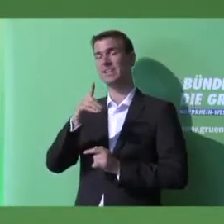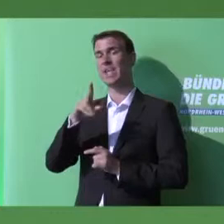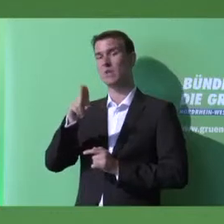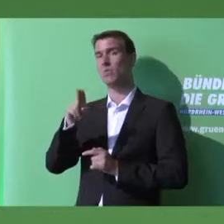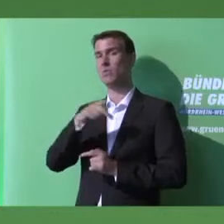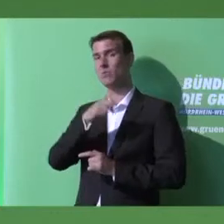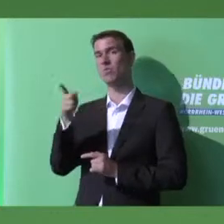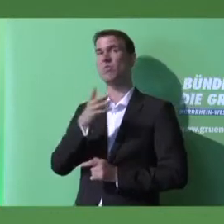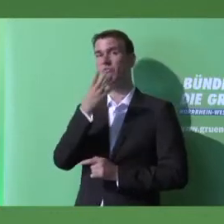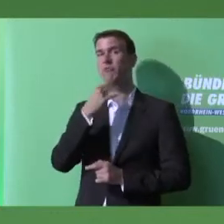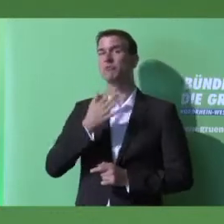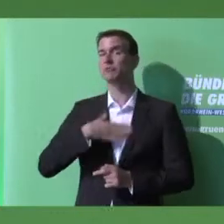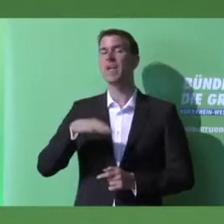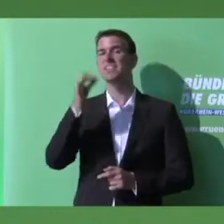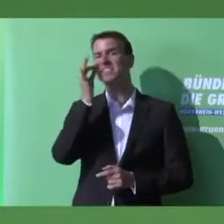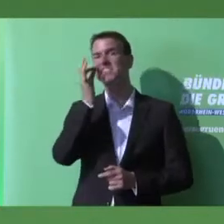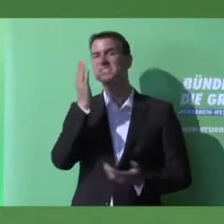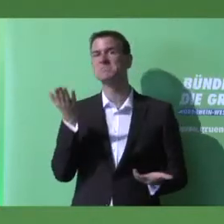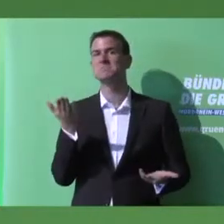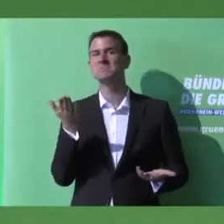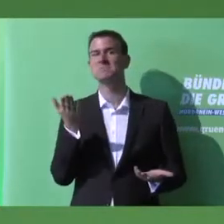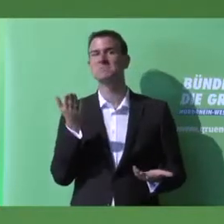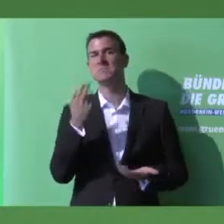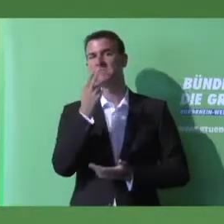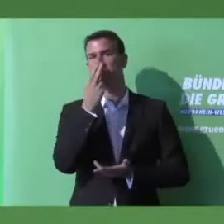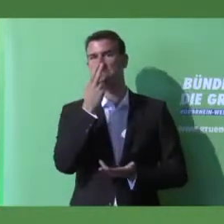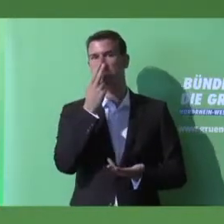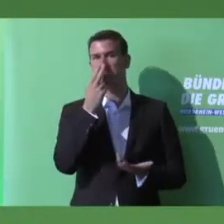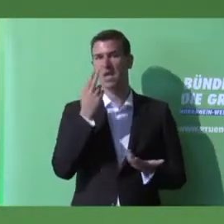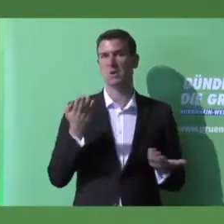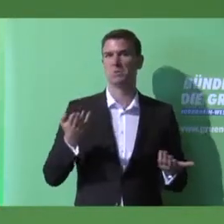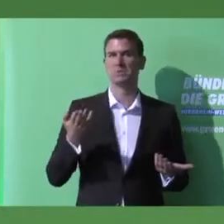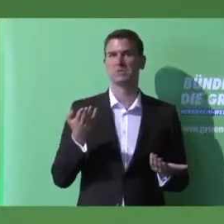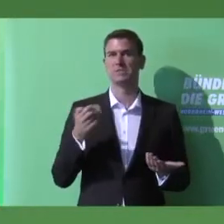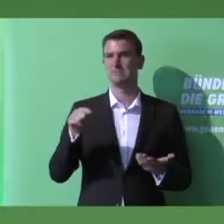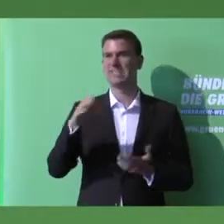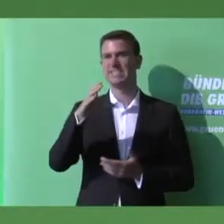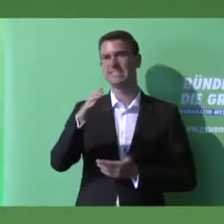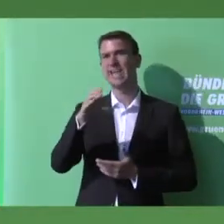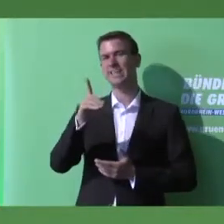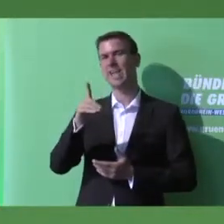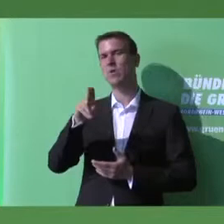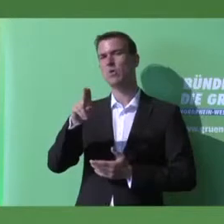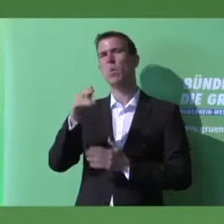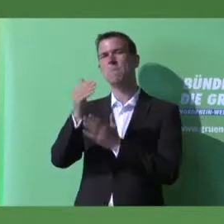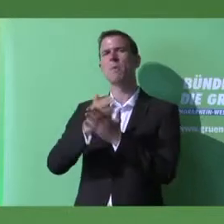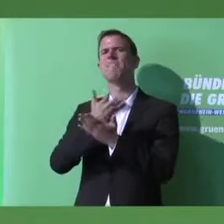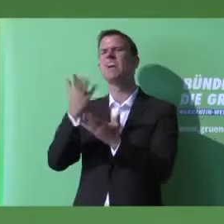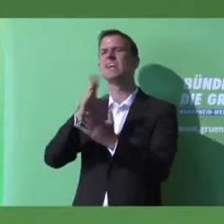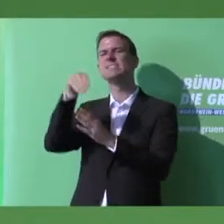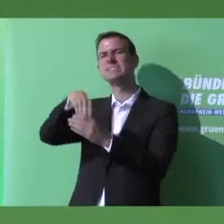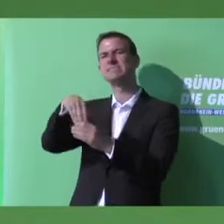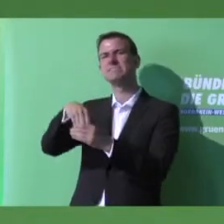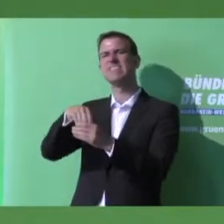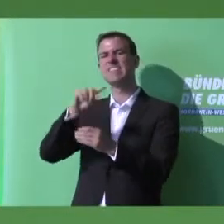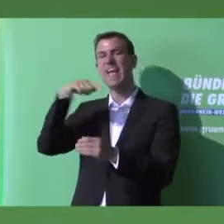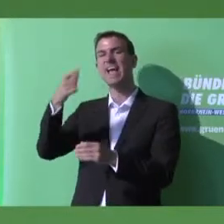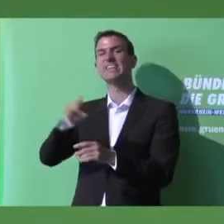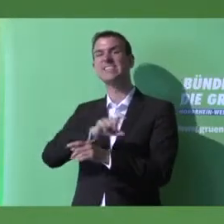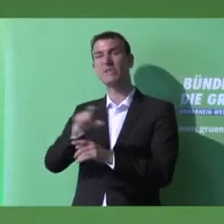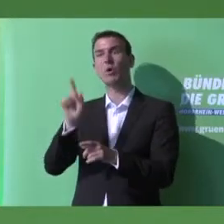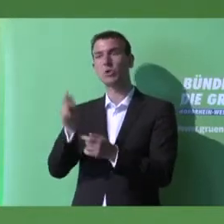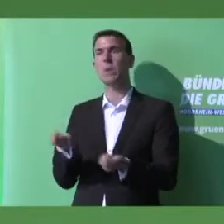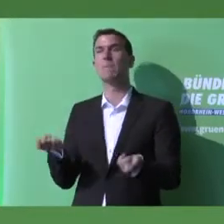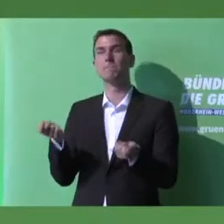würden, was denn in diesem CDU-Programm drinne stehen wird, was in der nächsten Woche